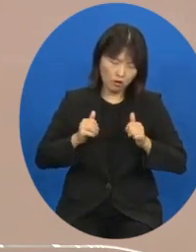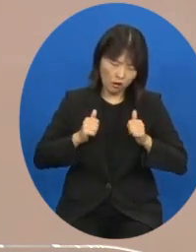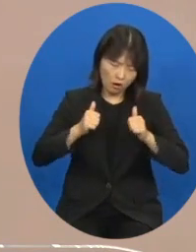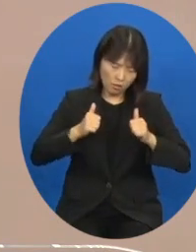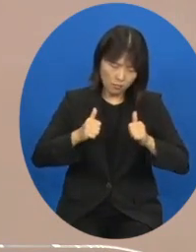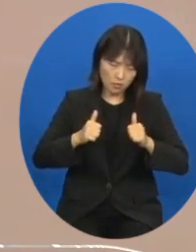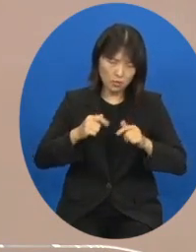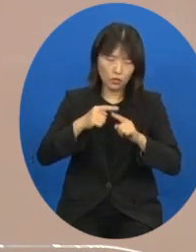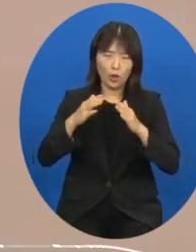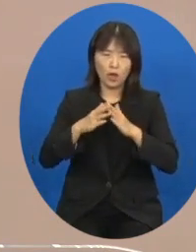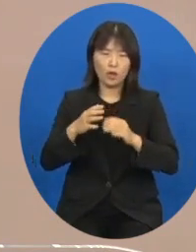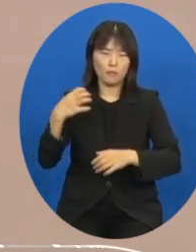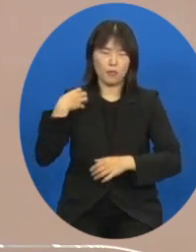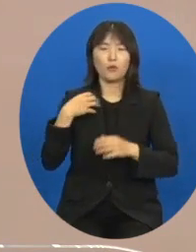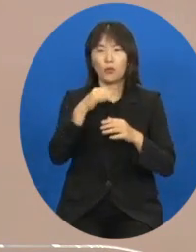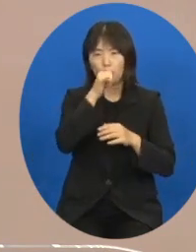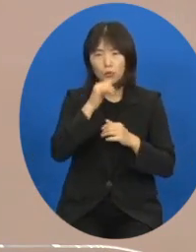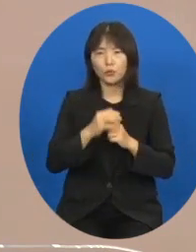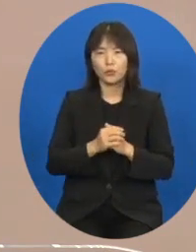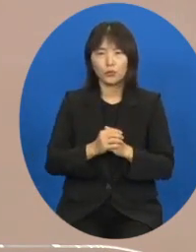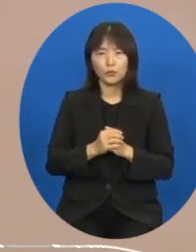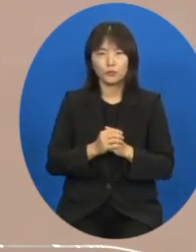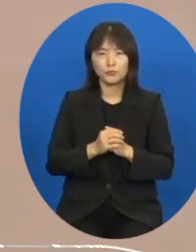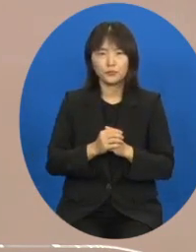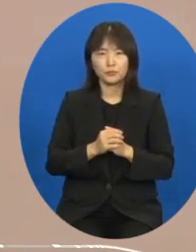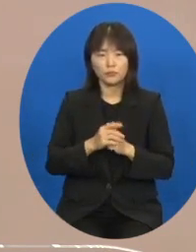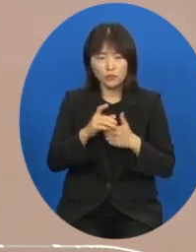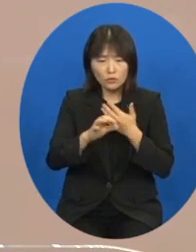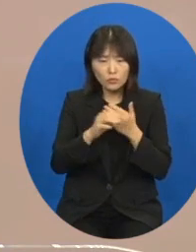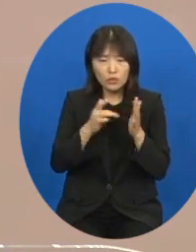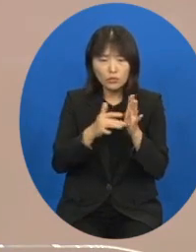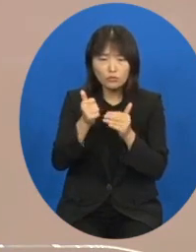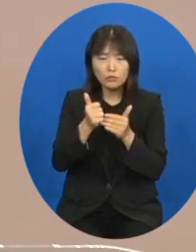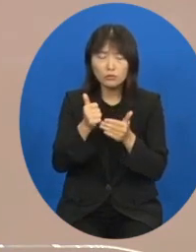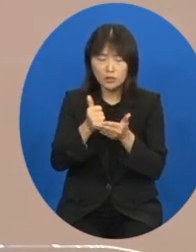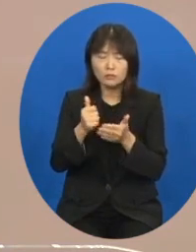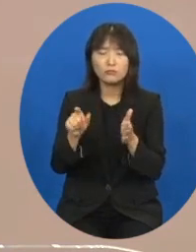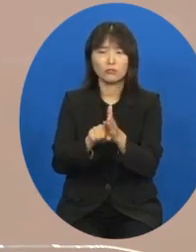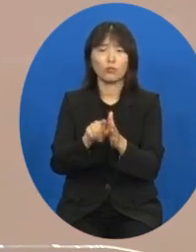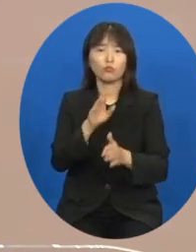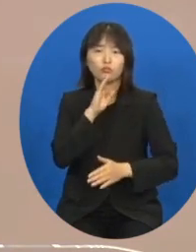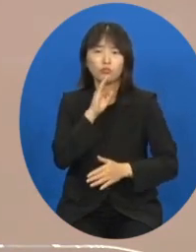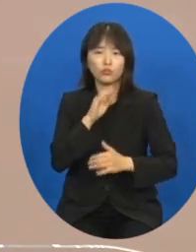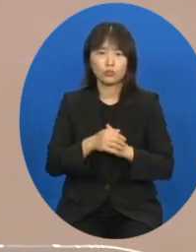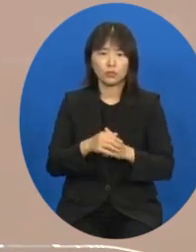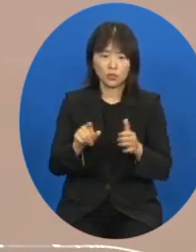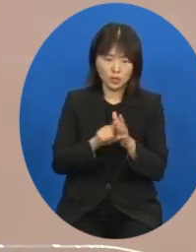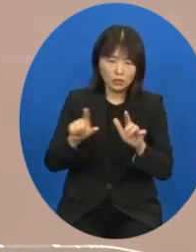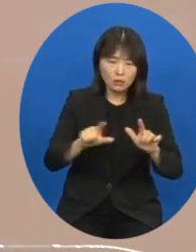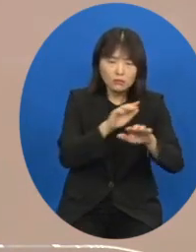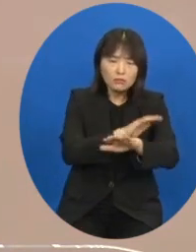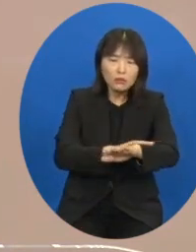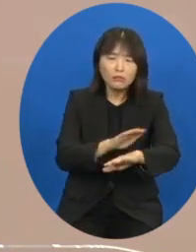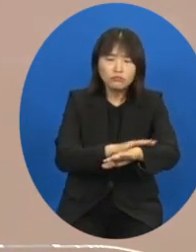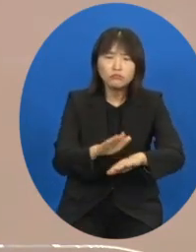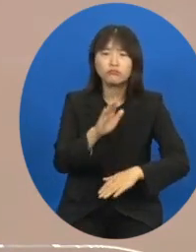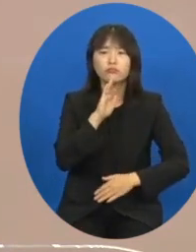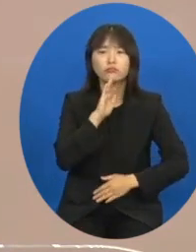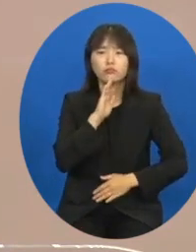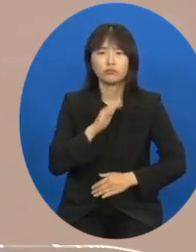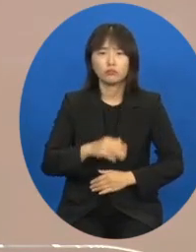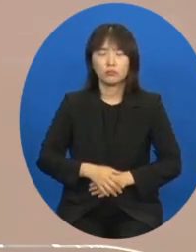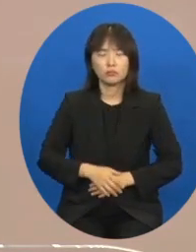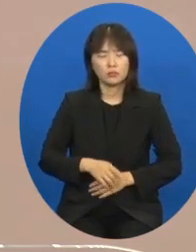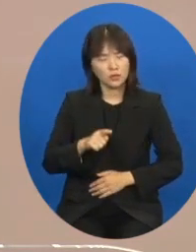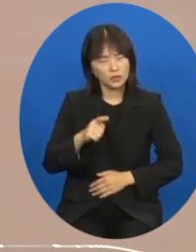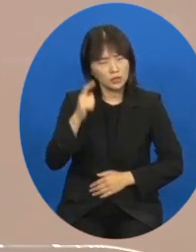교회 직분도 있고 그러면 예수 믿는 거지, 신앙생활 잘하는 거지,